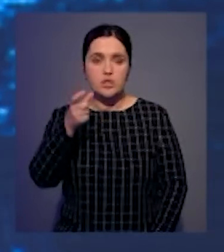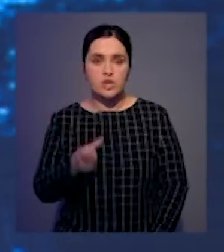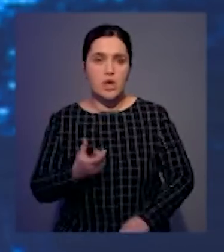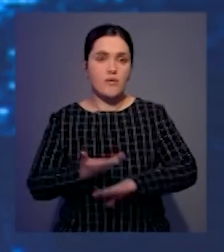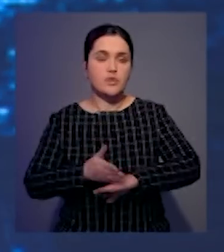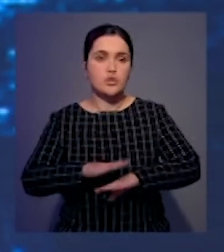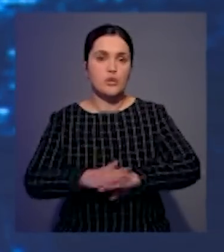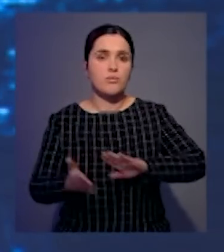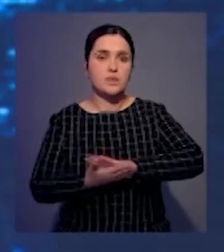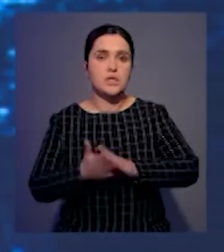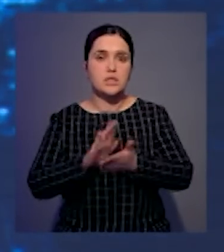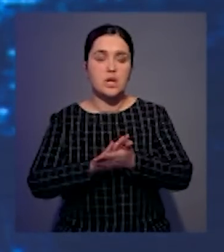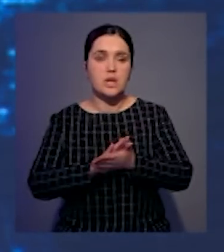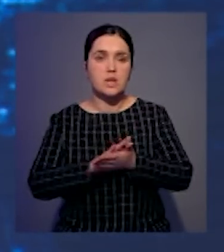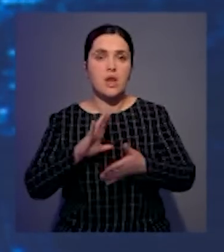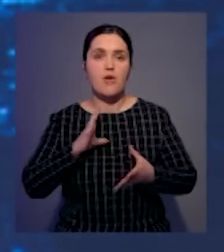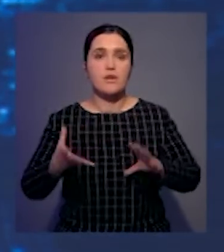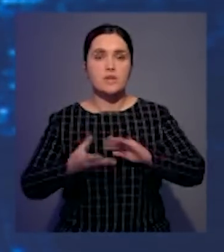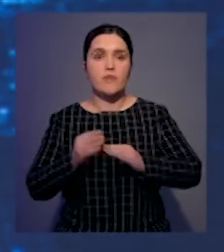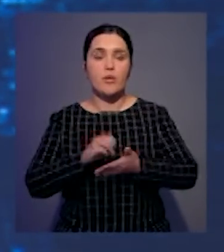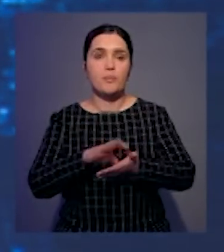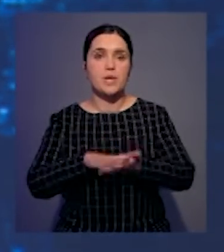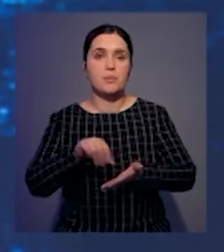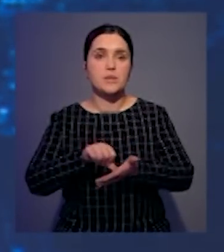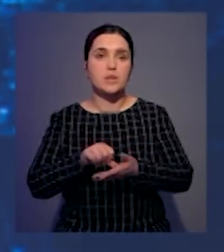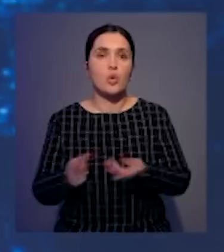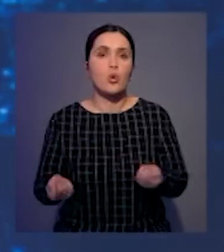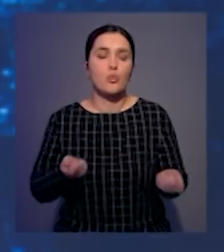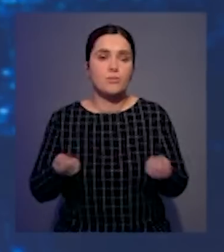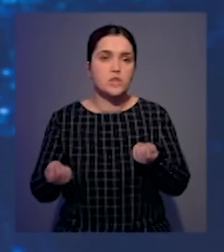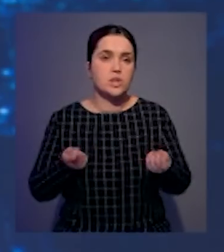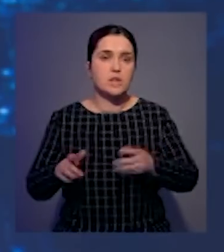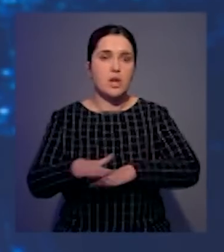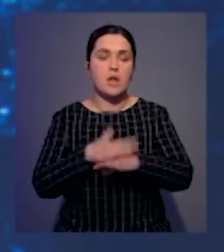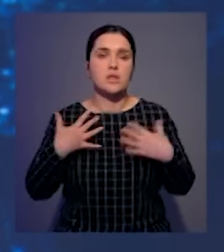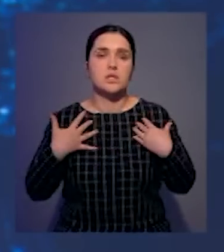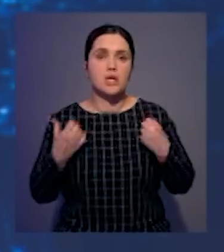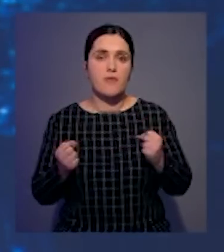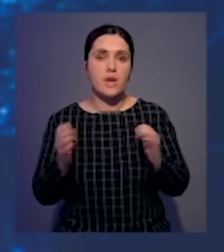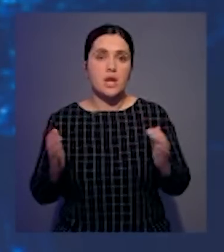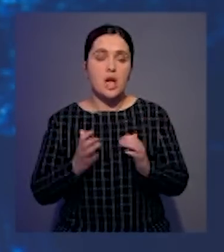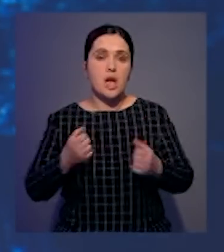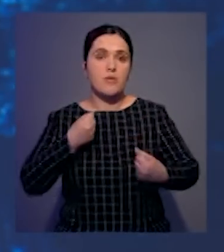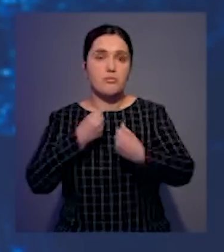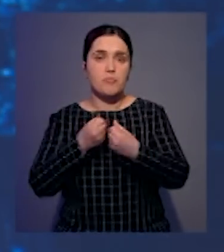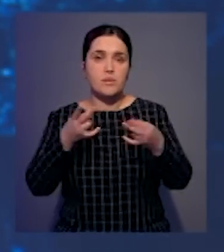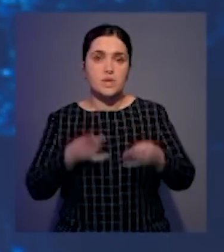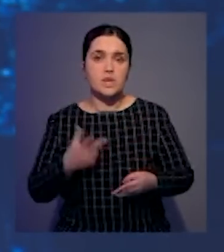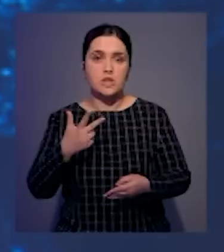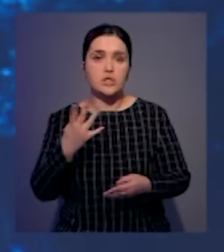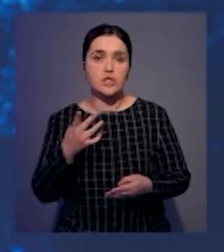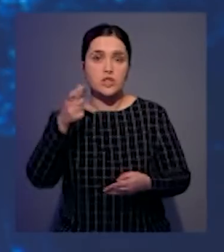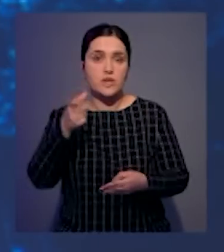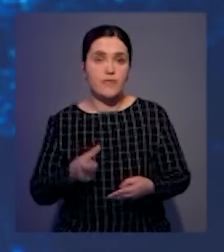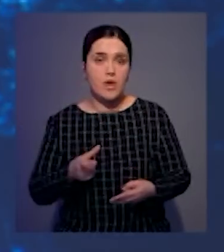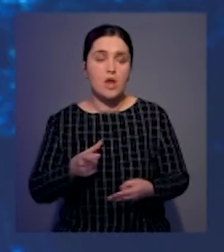Еще четверо человек находятся в тяжелом состоянии. Всего, по данным представителей Управления общественного здравоохранения, в ДТП пострадали